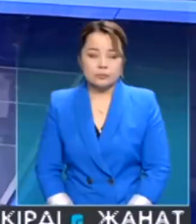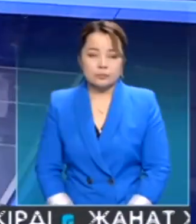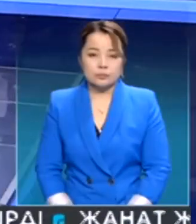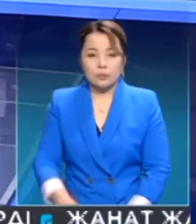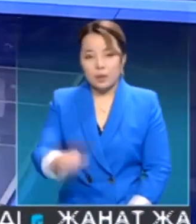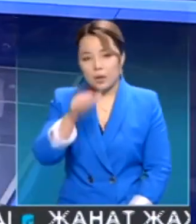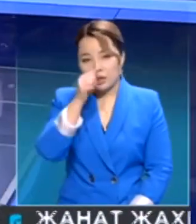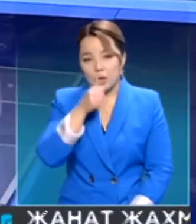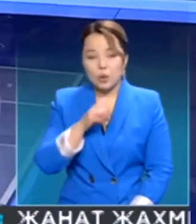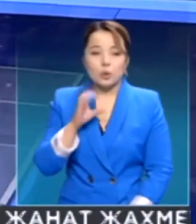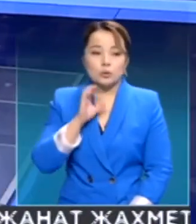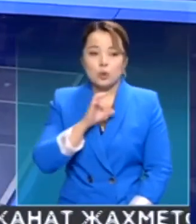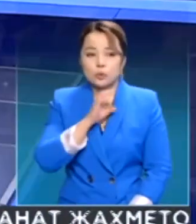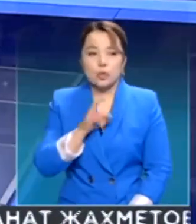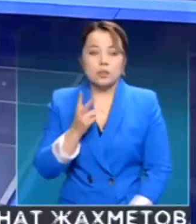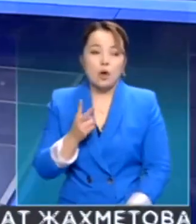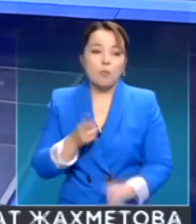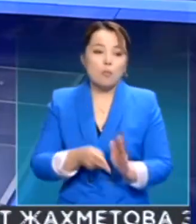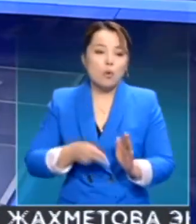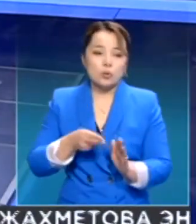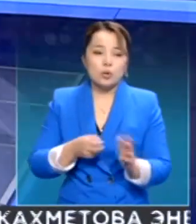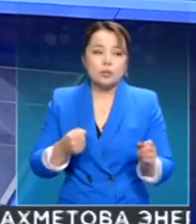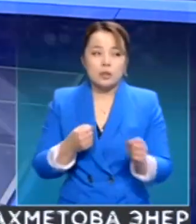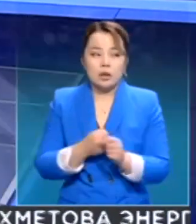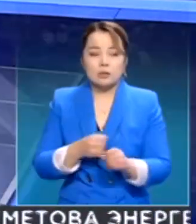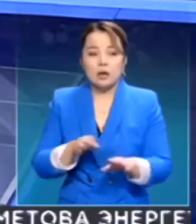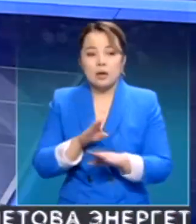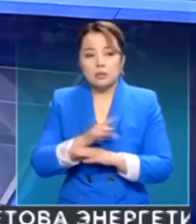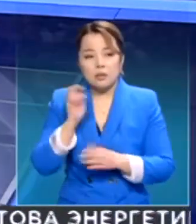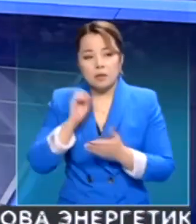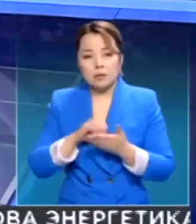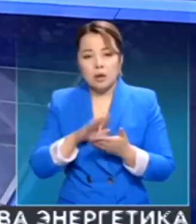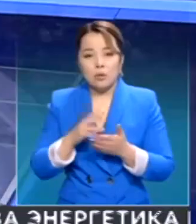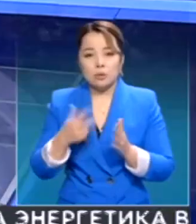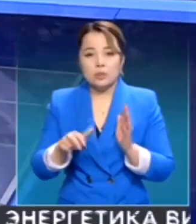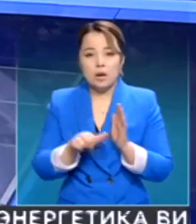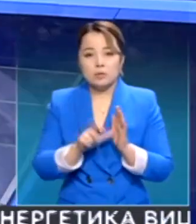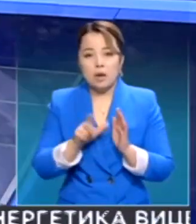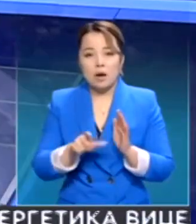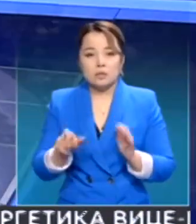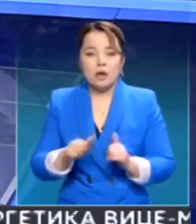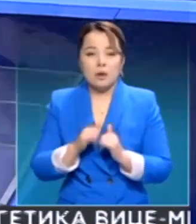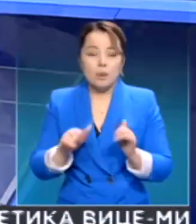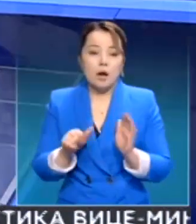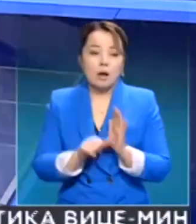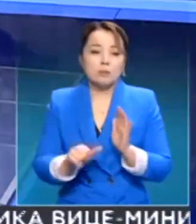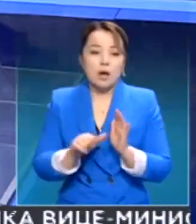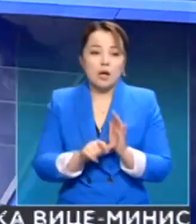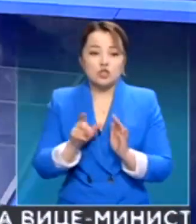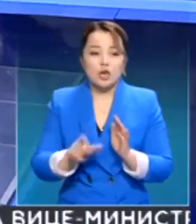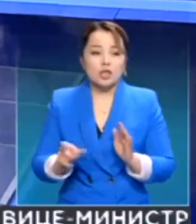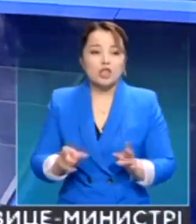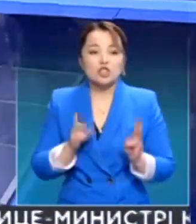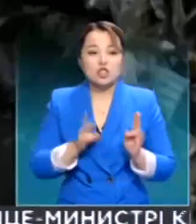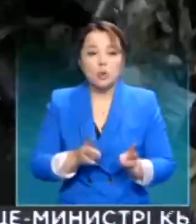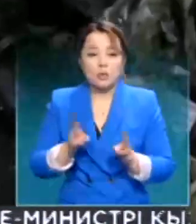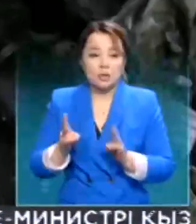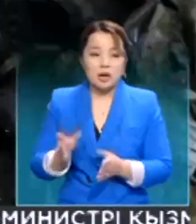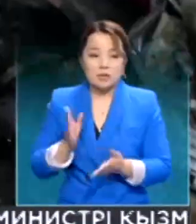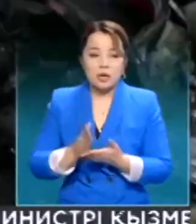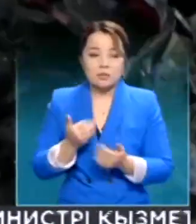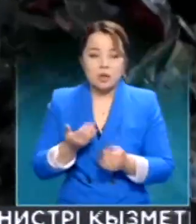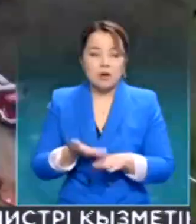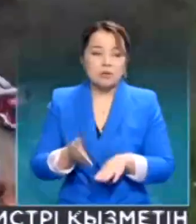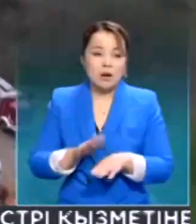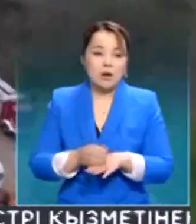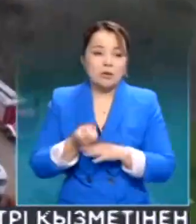Ал Грекияның солтүстігінде екі пойыздың соқтығысуынан қаза тапқандар саны 36 адамға жетті. 66 жолаушы жараланған. 6 адам